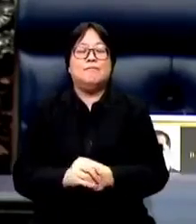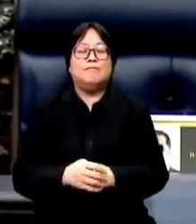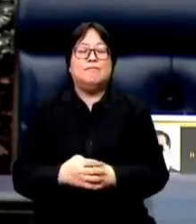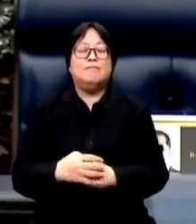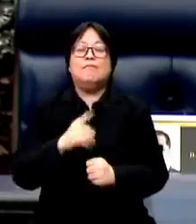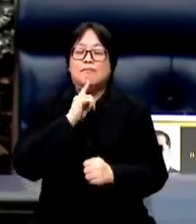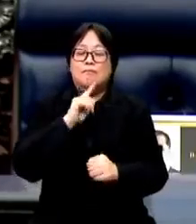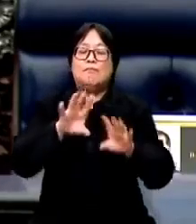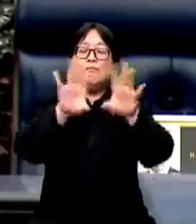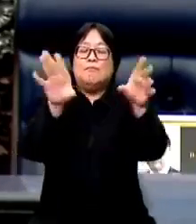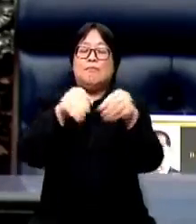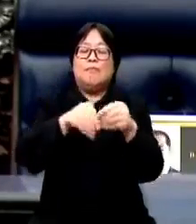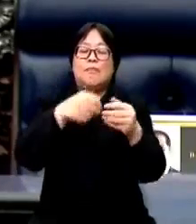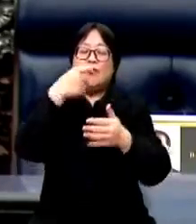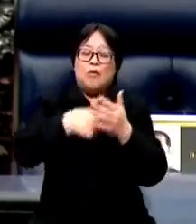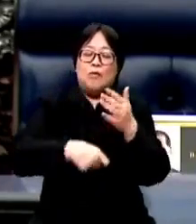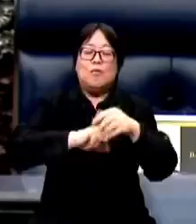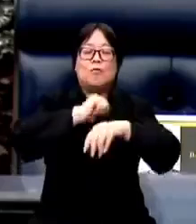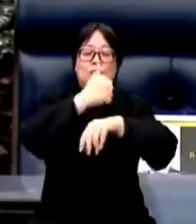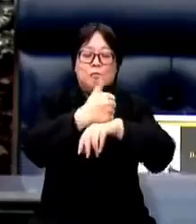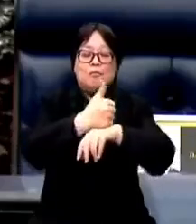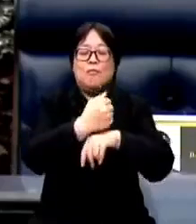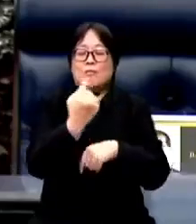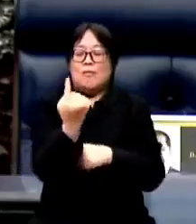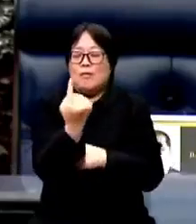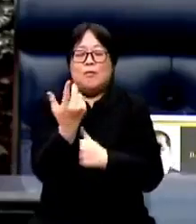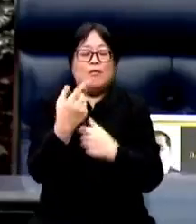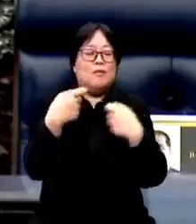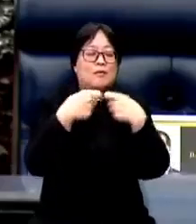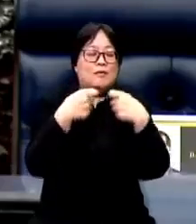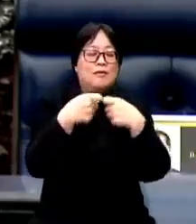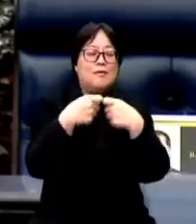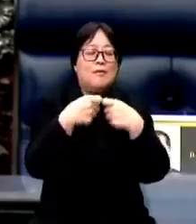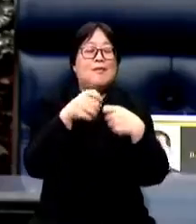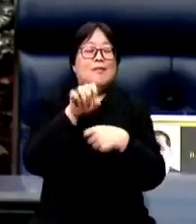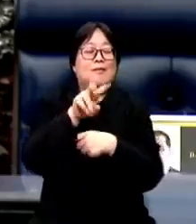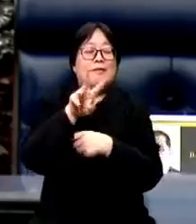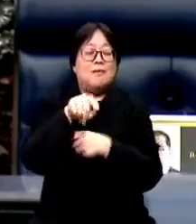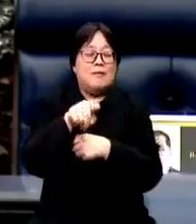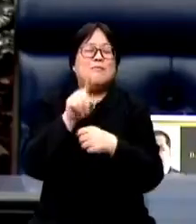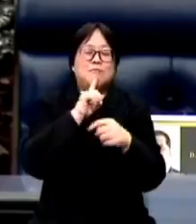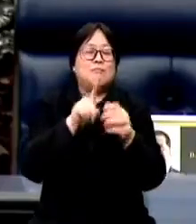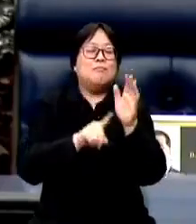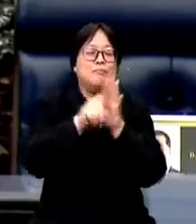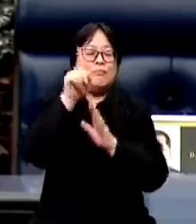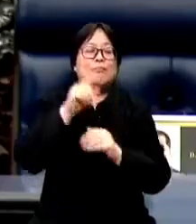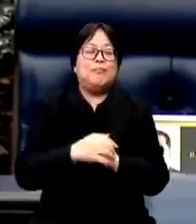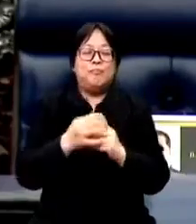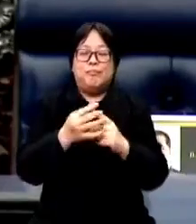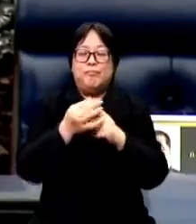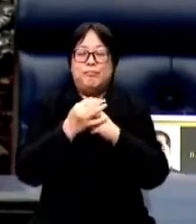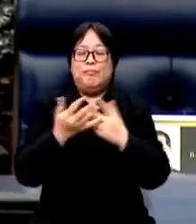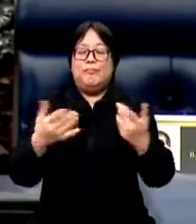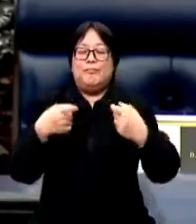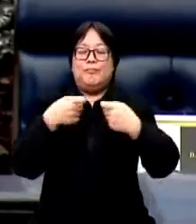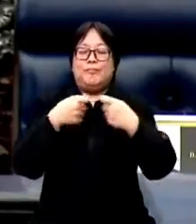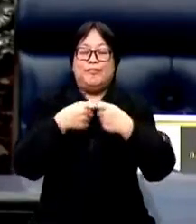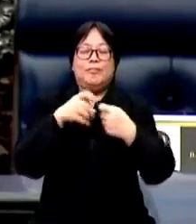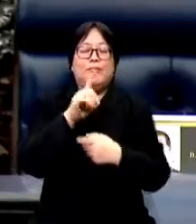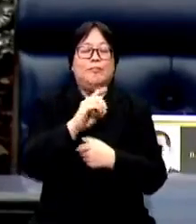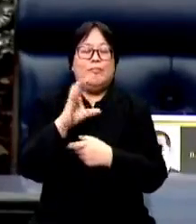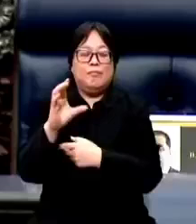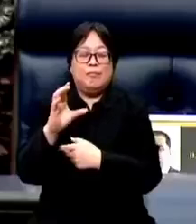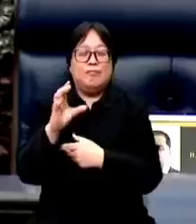hakikatnya kos pembinaan atau pemasangan sesebuah pengecas awam ni adalah tinggi terutamanya untuk pengecas jenis